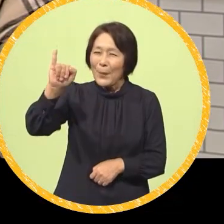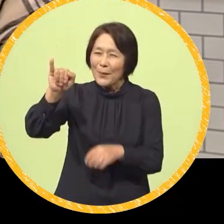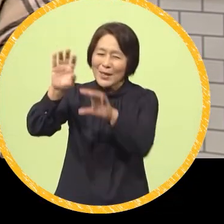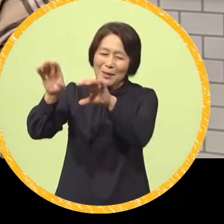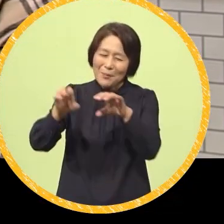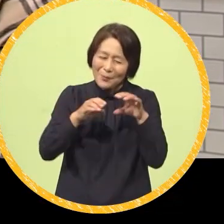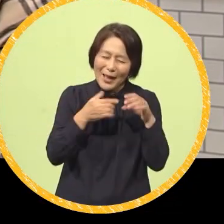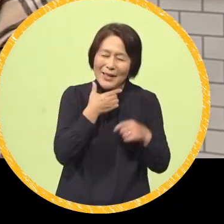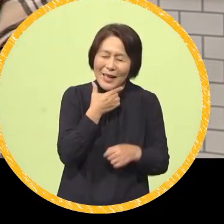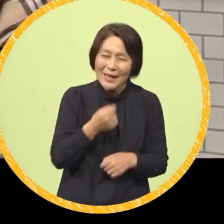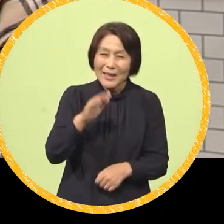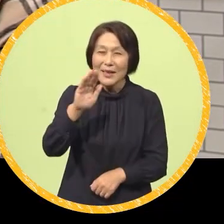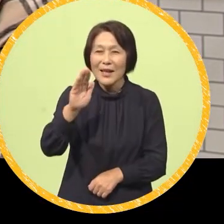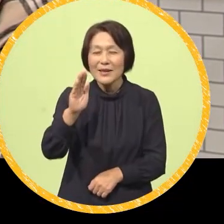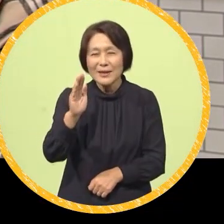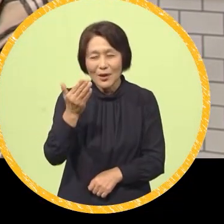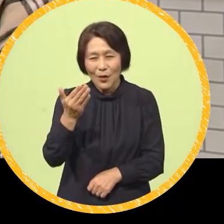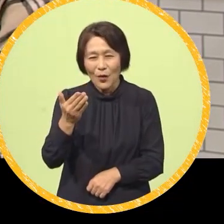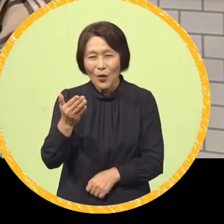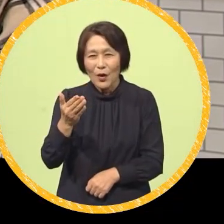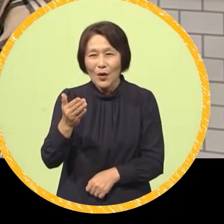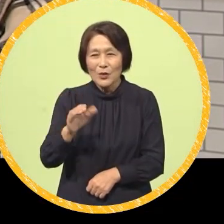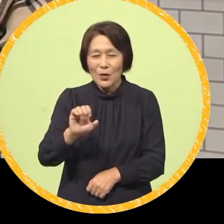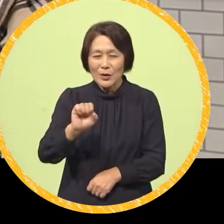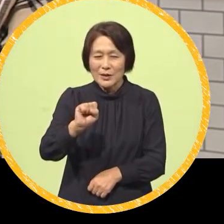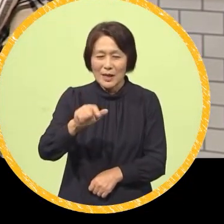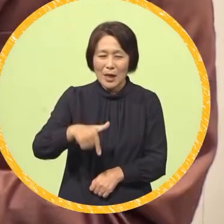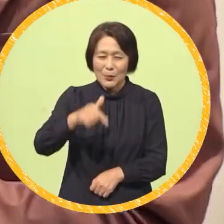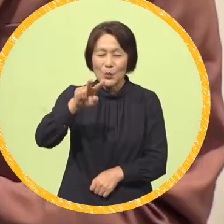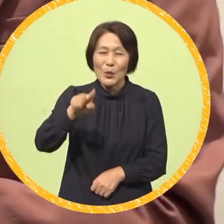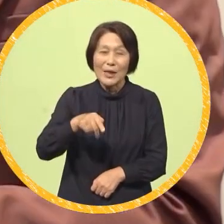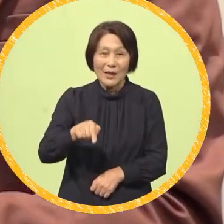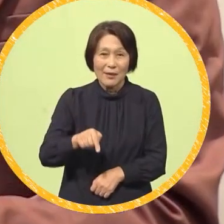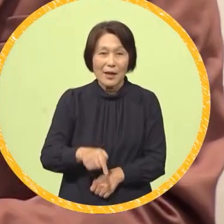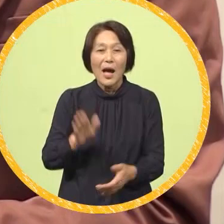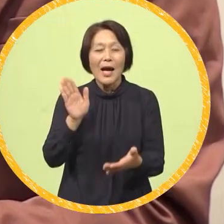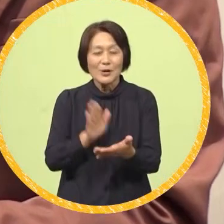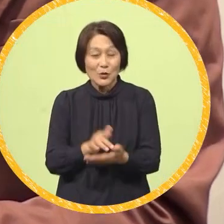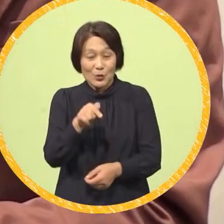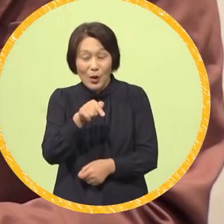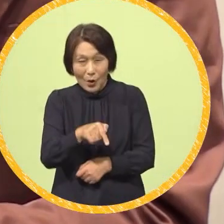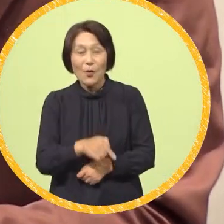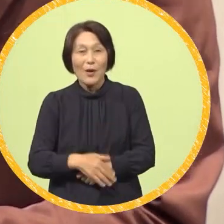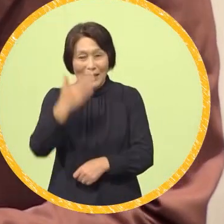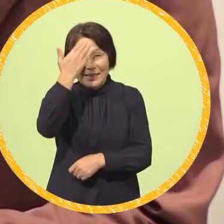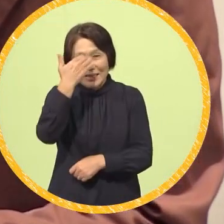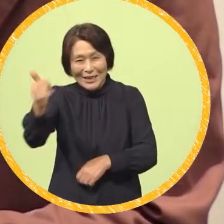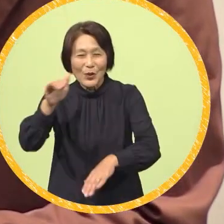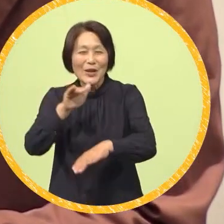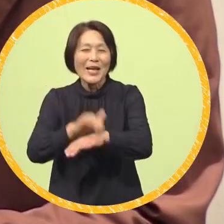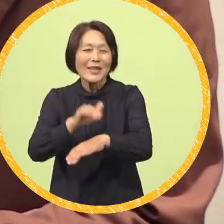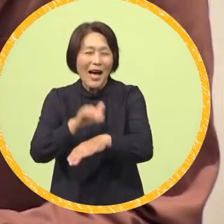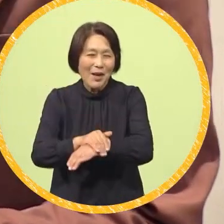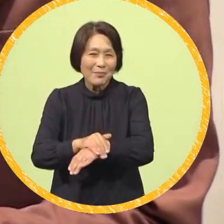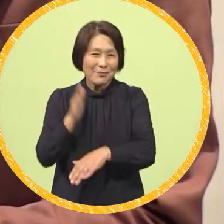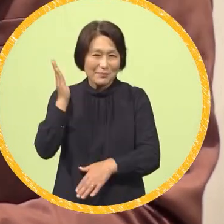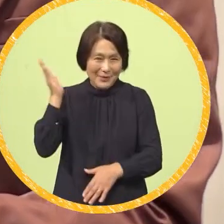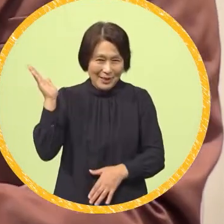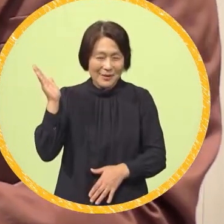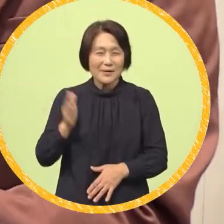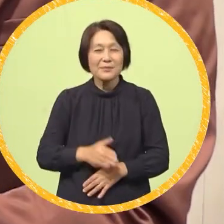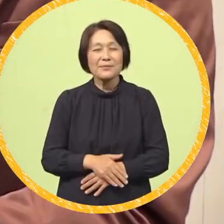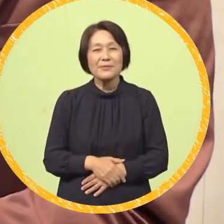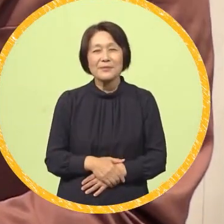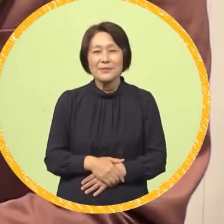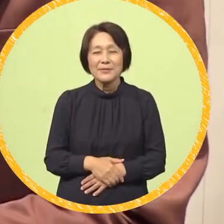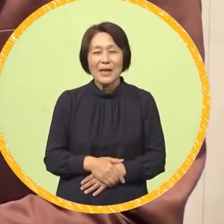いんですけど、そのサプリって… はい、ということで誘い方編でした。 い